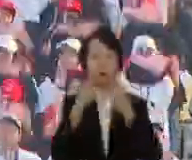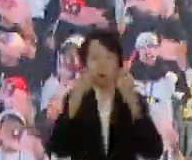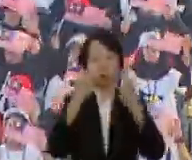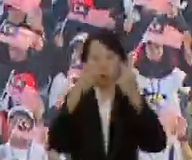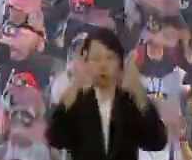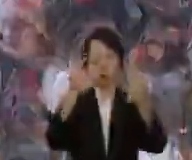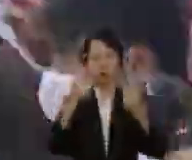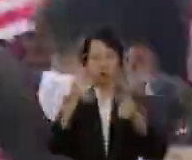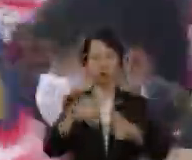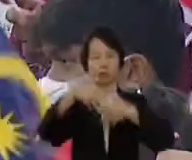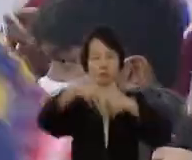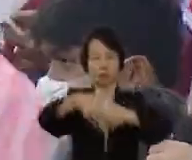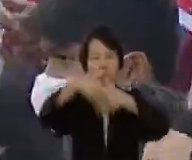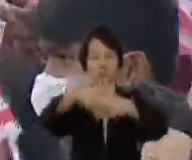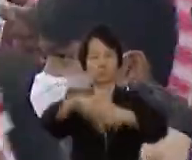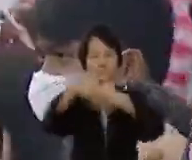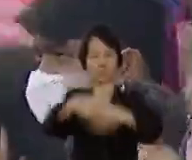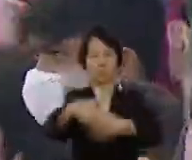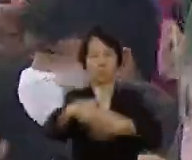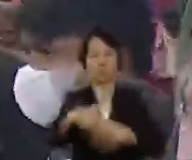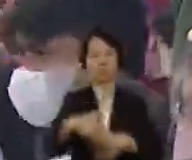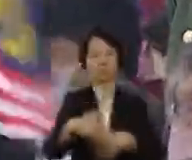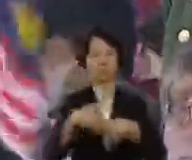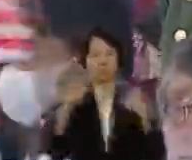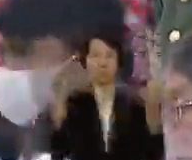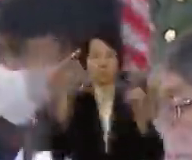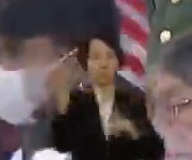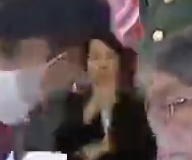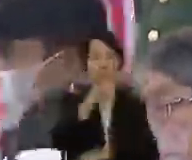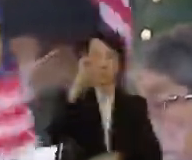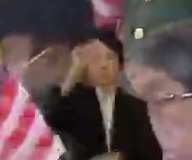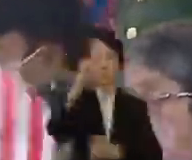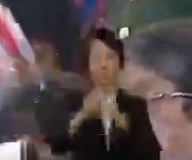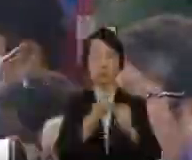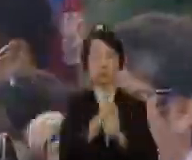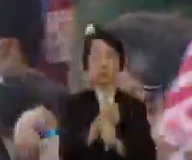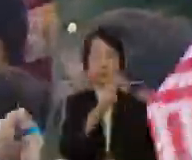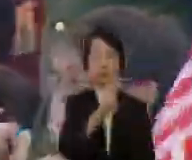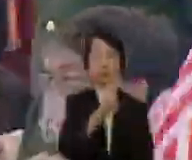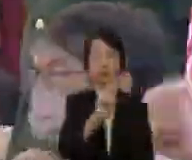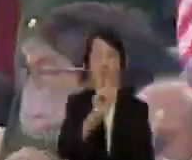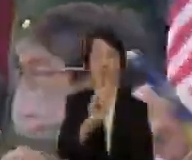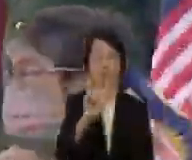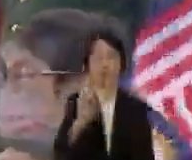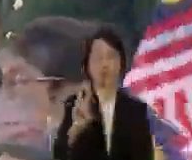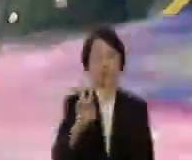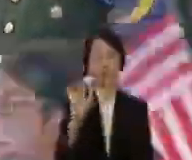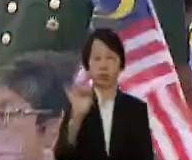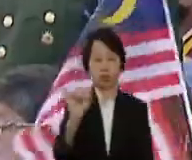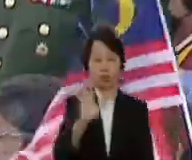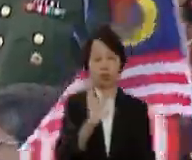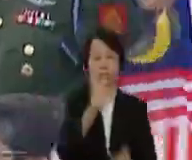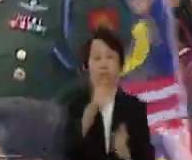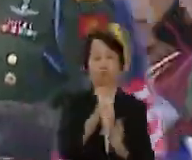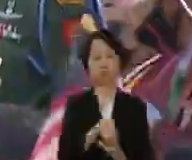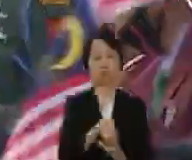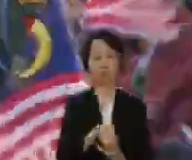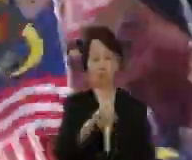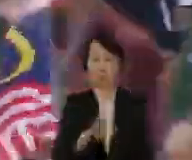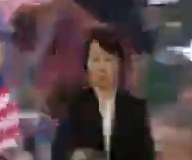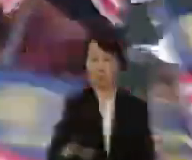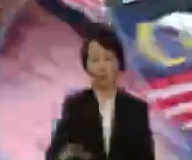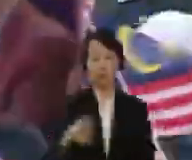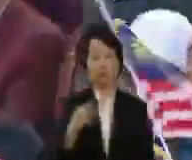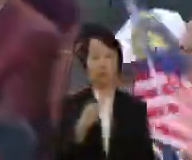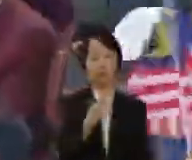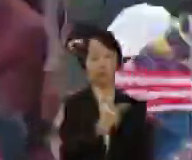menjayakan acara perbarisan dan perarakan sebenar sambutan Hari Kebangsaan tahun 2022 ini juga melibatkan adik-adik